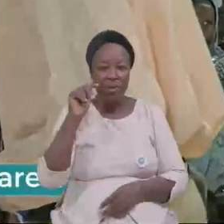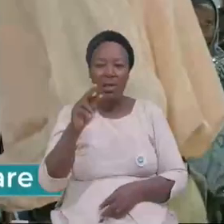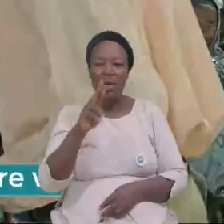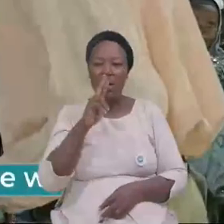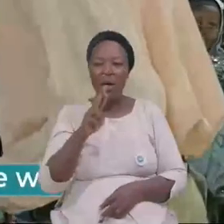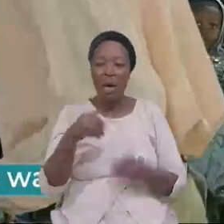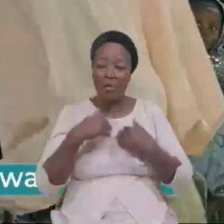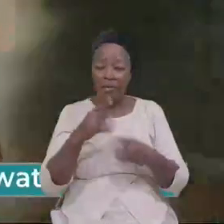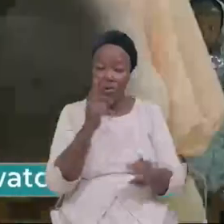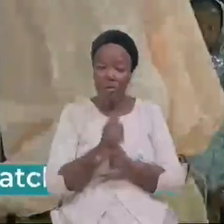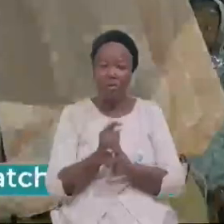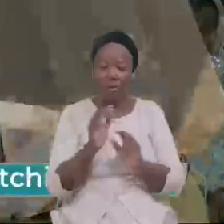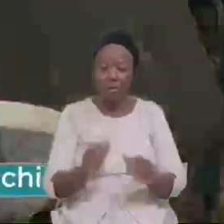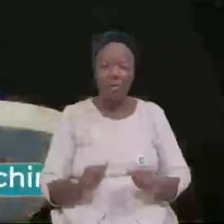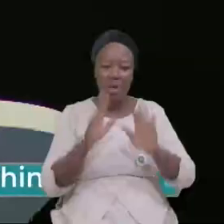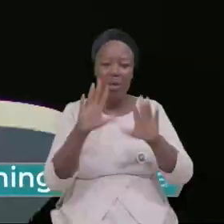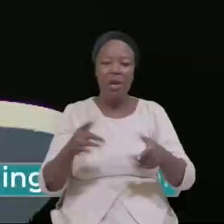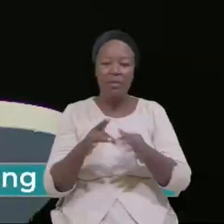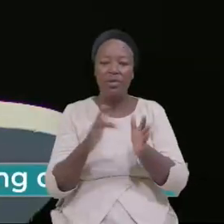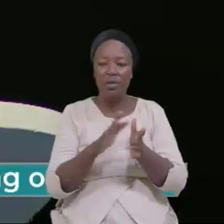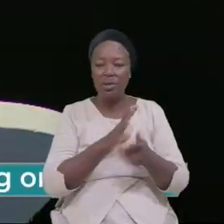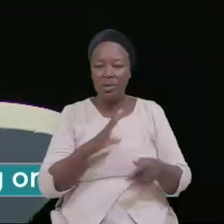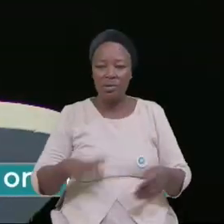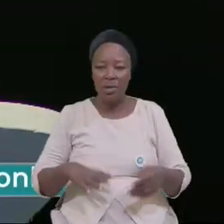Peut-être donnez votre vie à Christ maintenant.